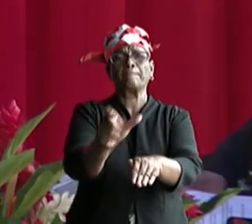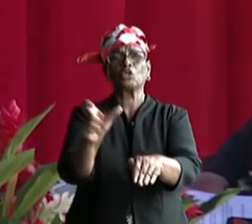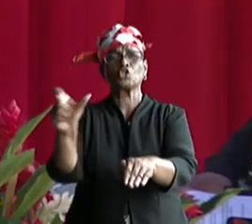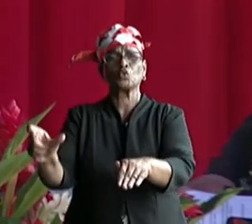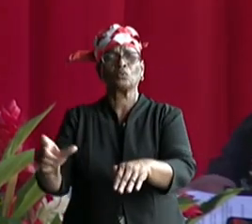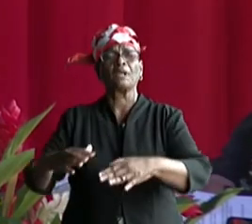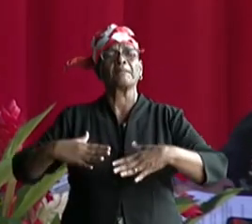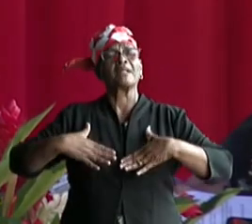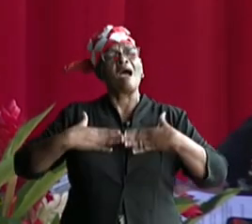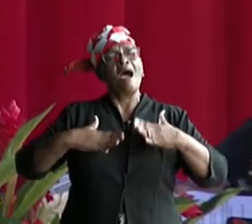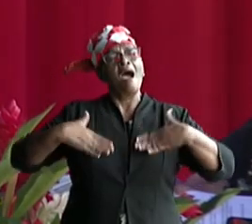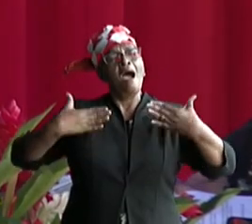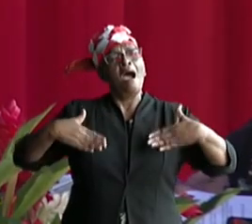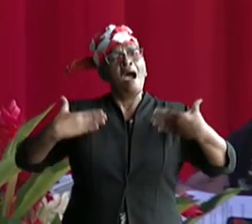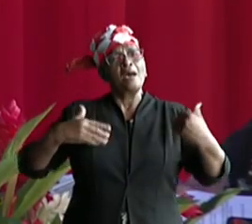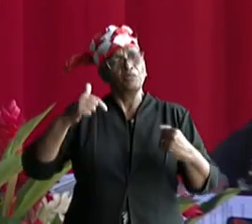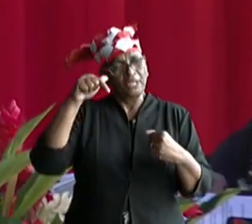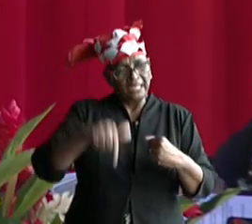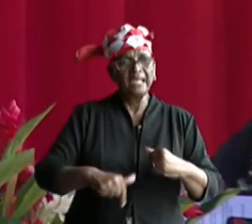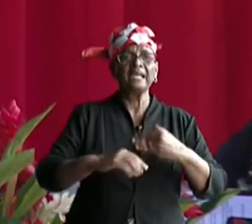en harmonie, waarbij onze